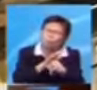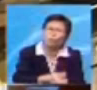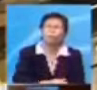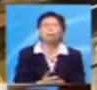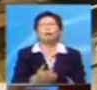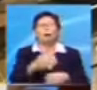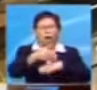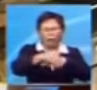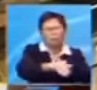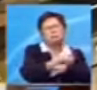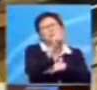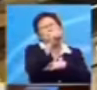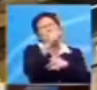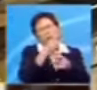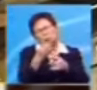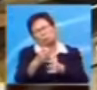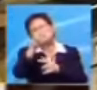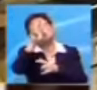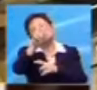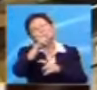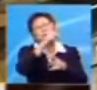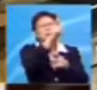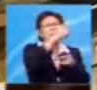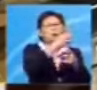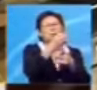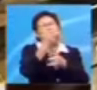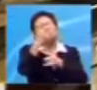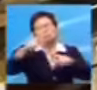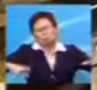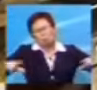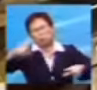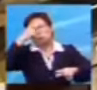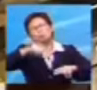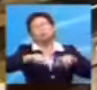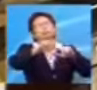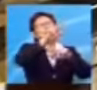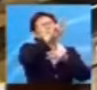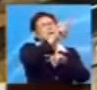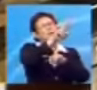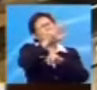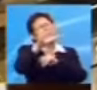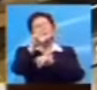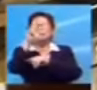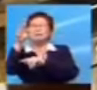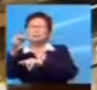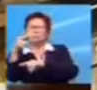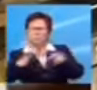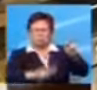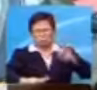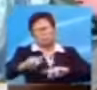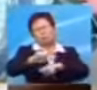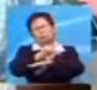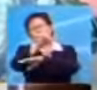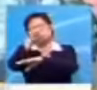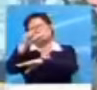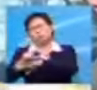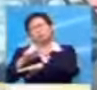jangan hantar satu dua Lori untuk kegunaan 3 4 Rib kawasan perumahan itu tidak munasabah